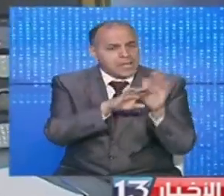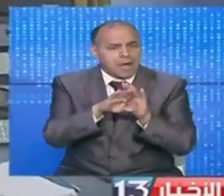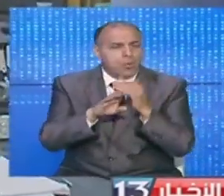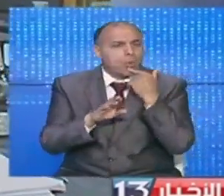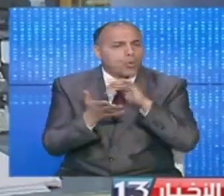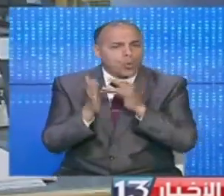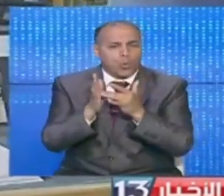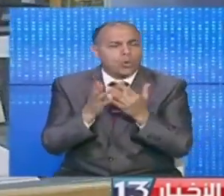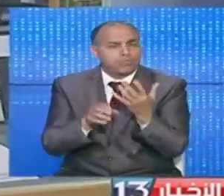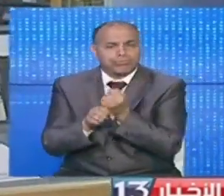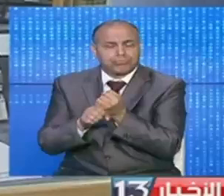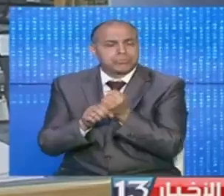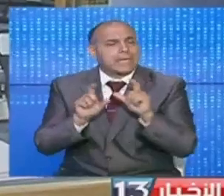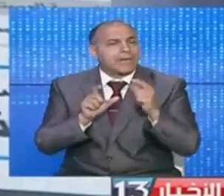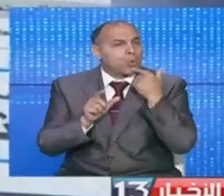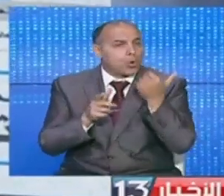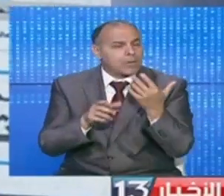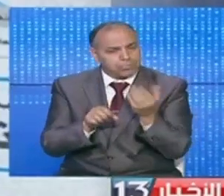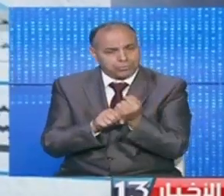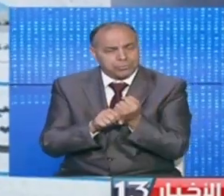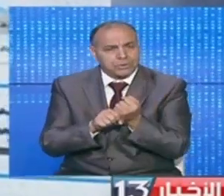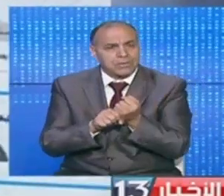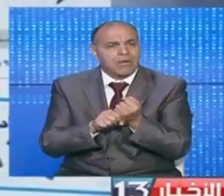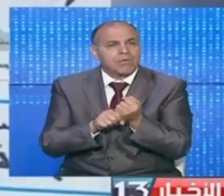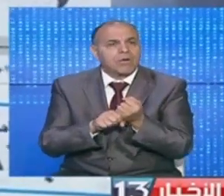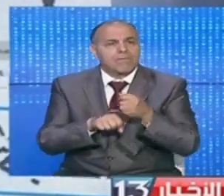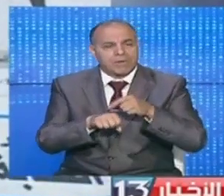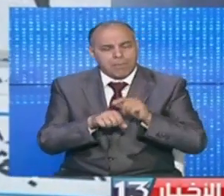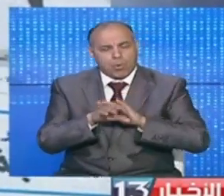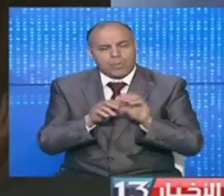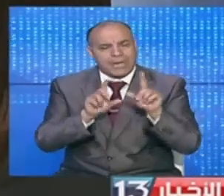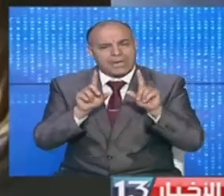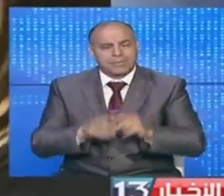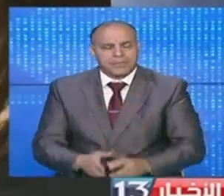على كل المكتسبات التي تحققت في هذا المجال.